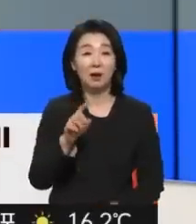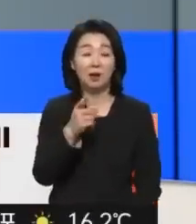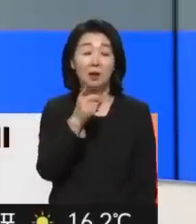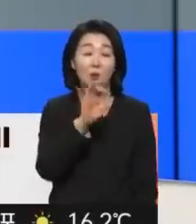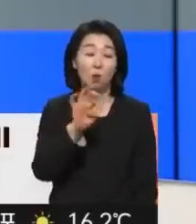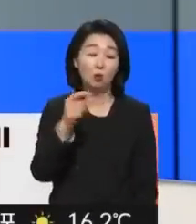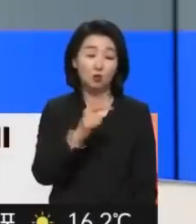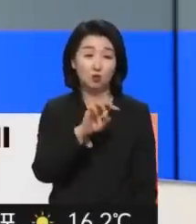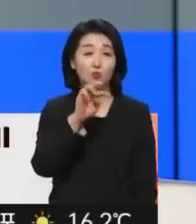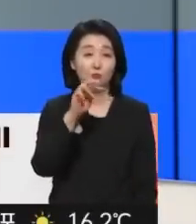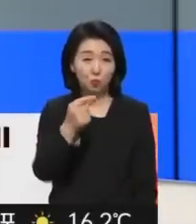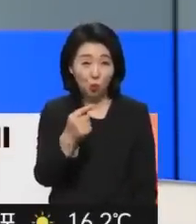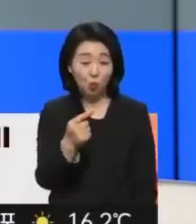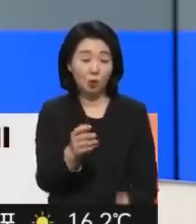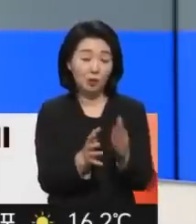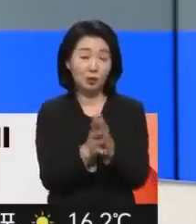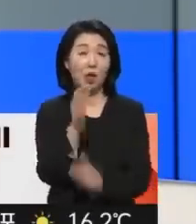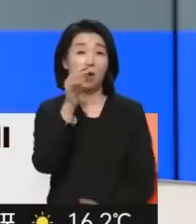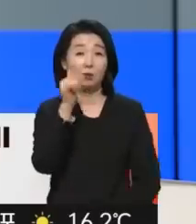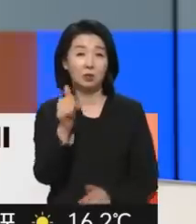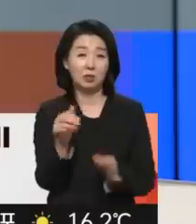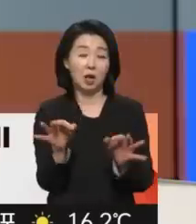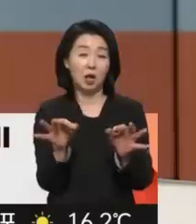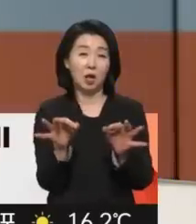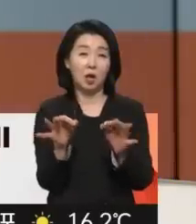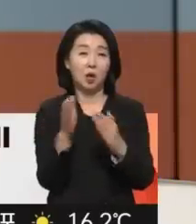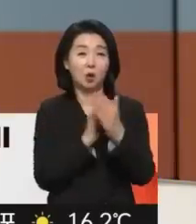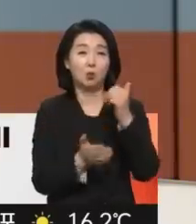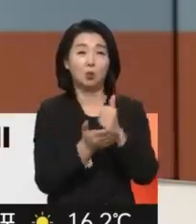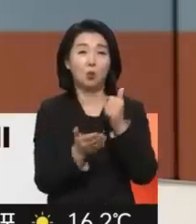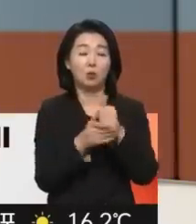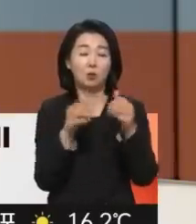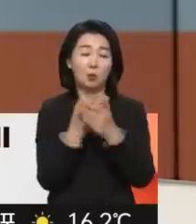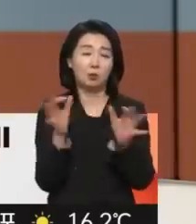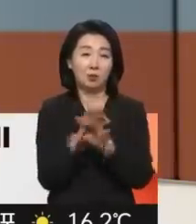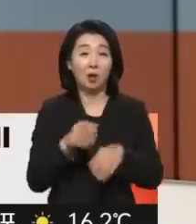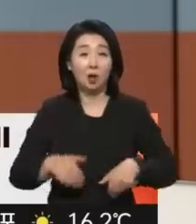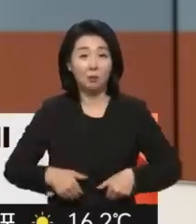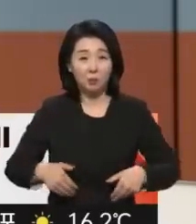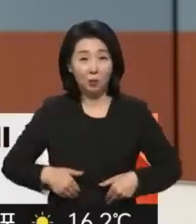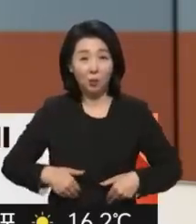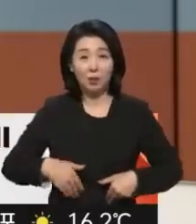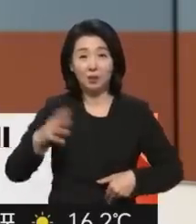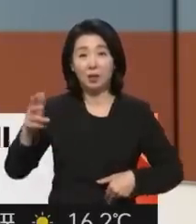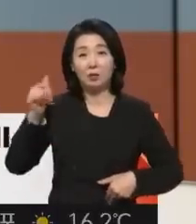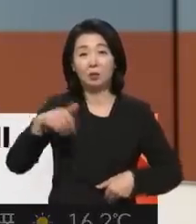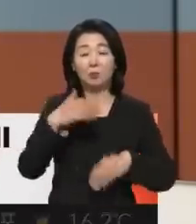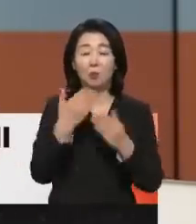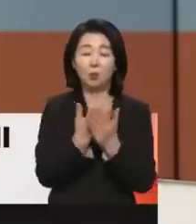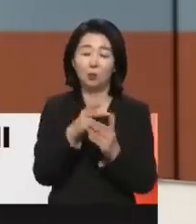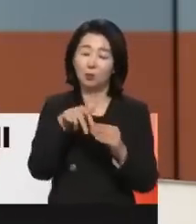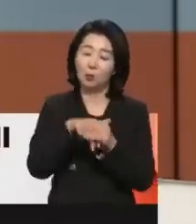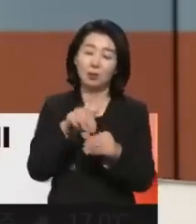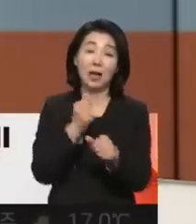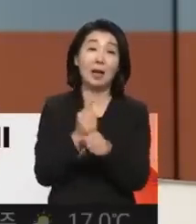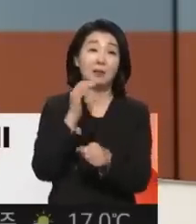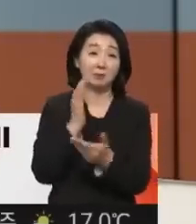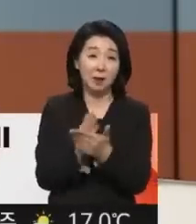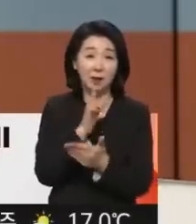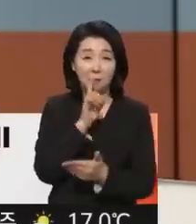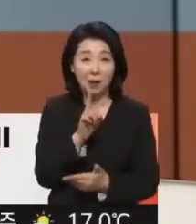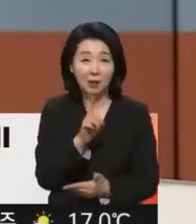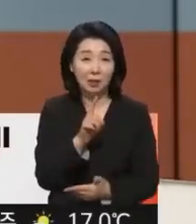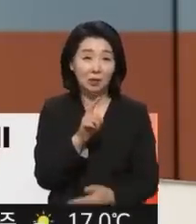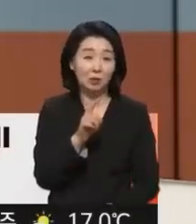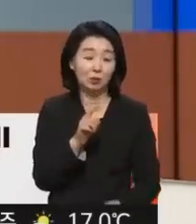공천 물갈이론을 띄우면서 당 지도부의 총선 불출마 선언을 요구하고 나섰죠. 당 밖에선 사랑제일교회 목사 전광훈